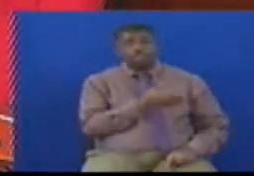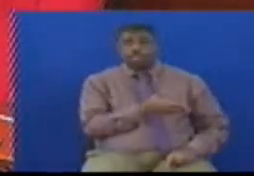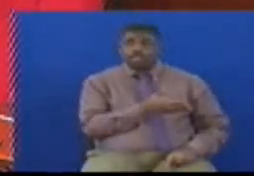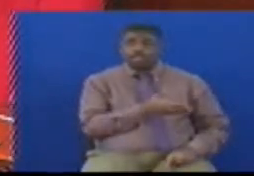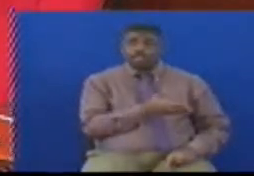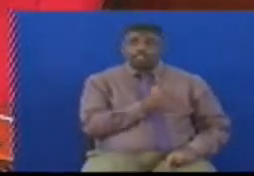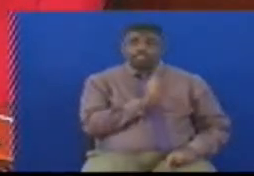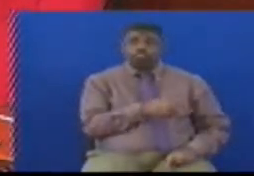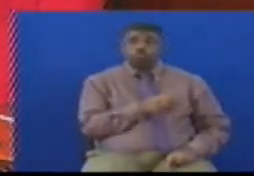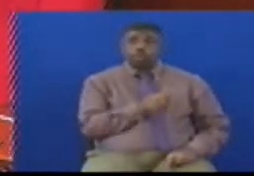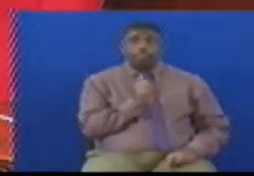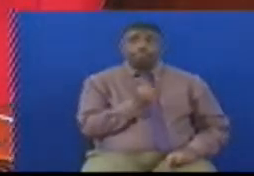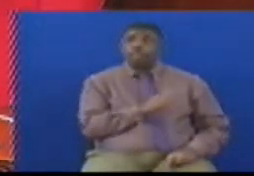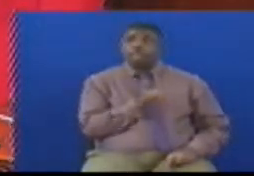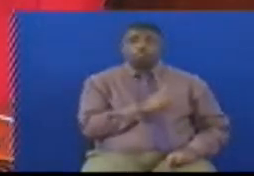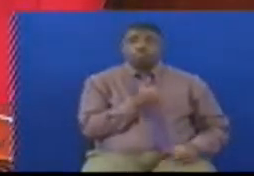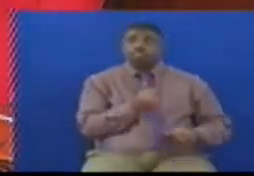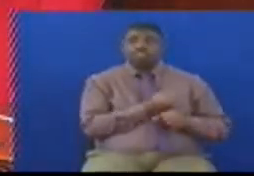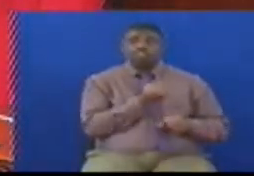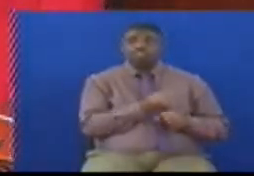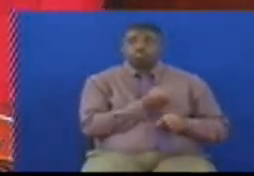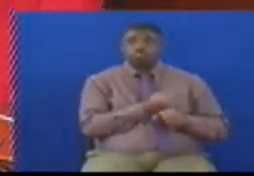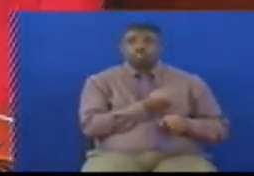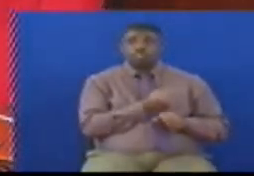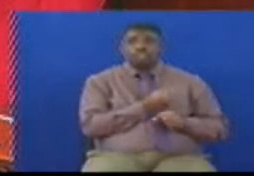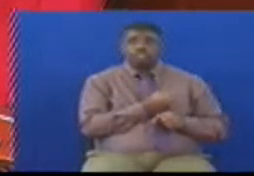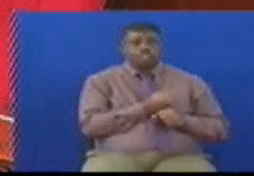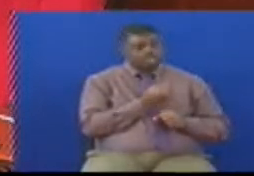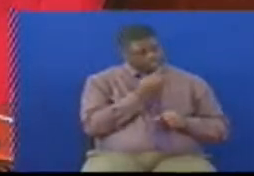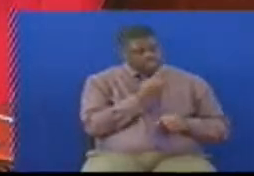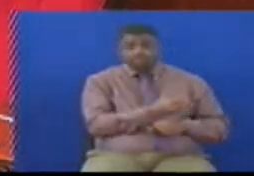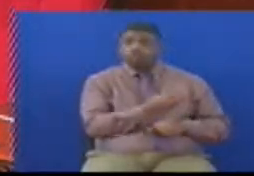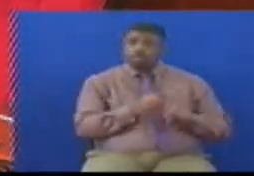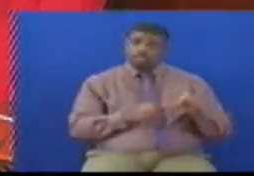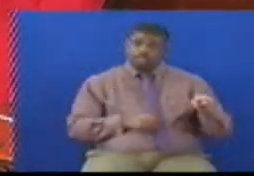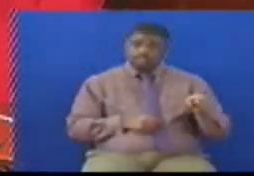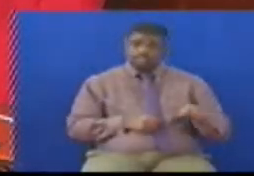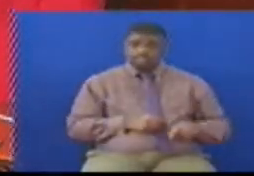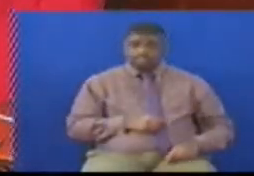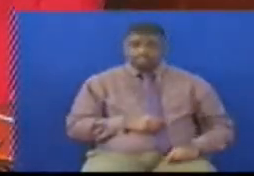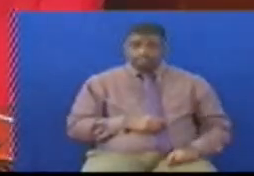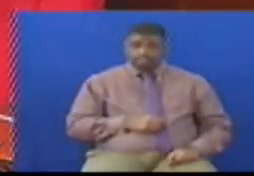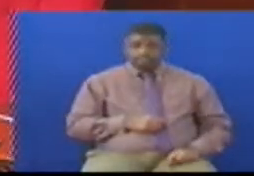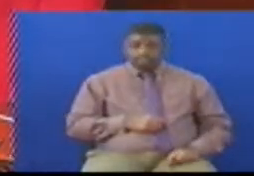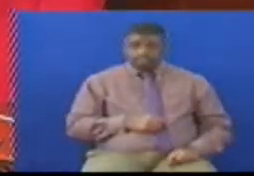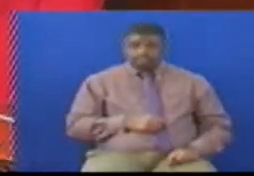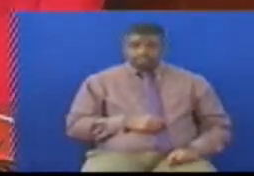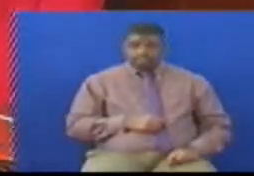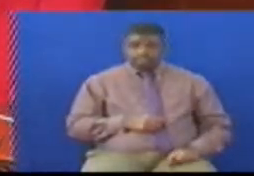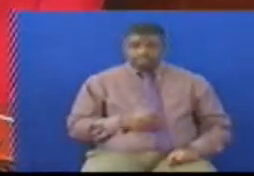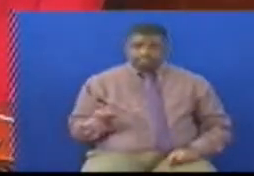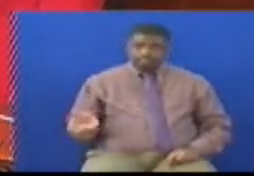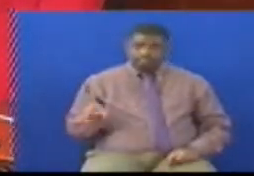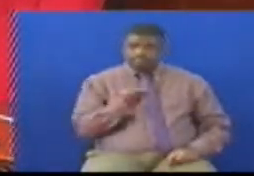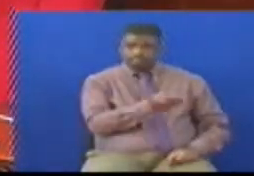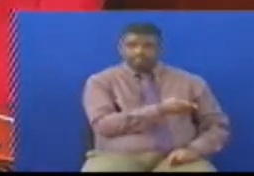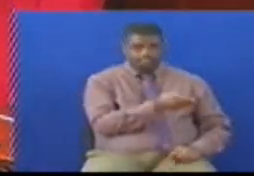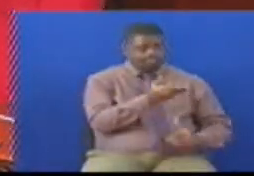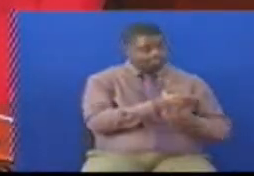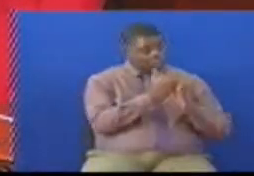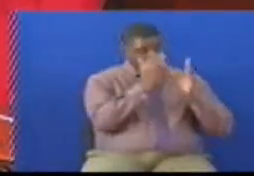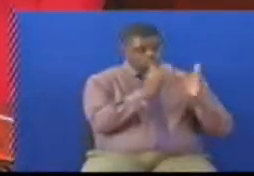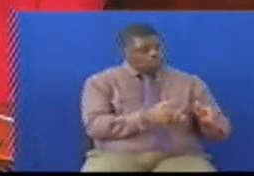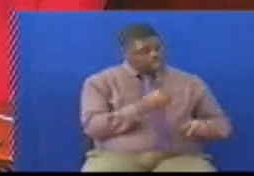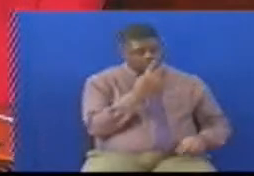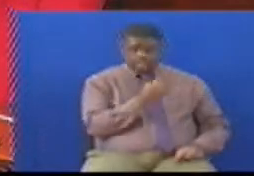zilikuwa bado hazijafanywa, yani hazijatazamwa, kwa maana kwa kwamba Benki X imeleta benki kuu, lakini hawakuangalia